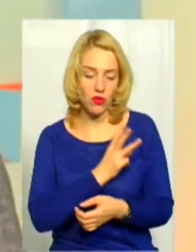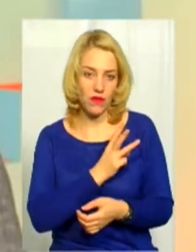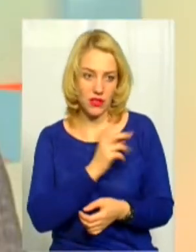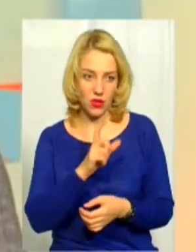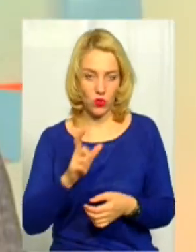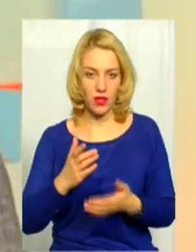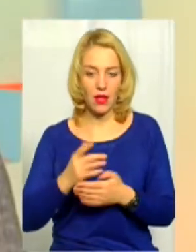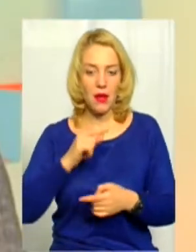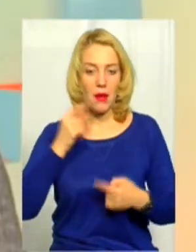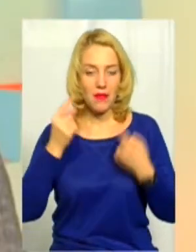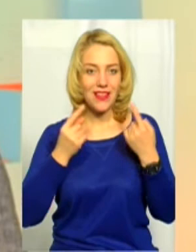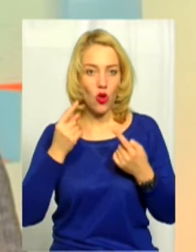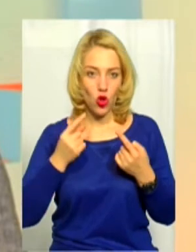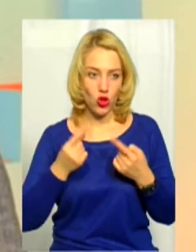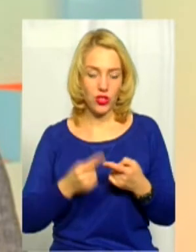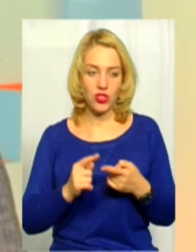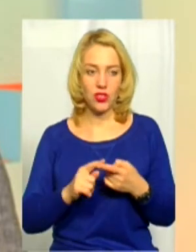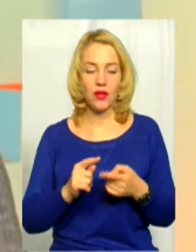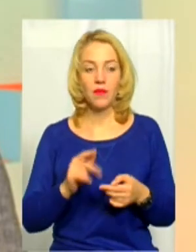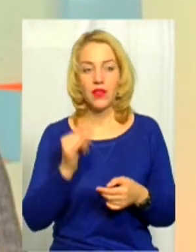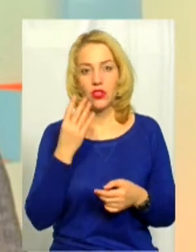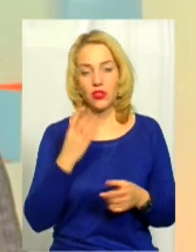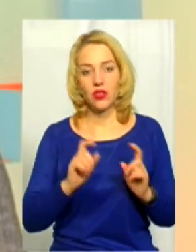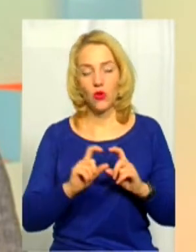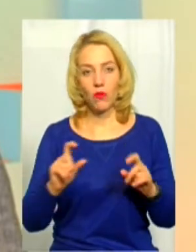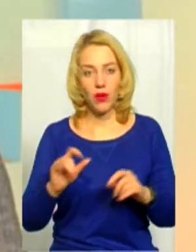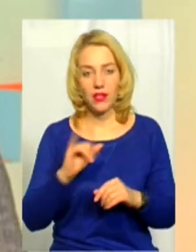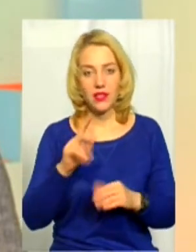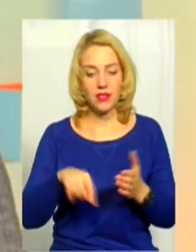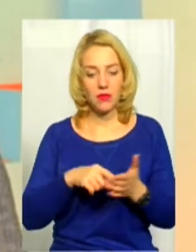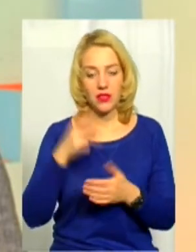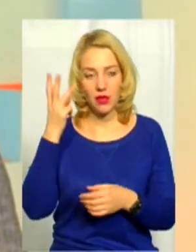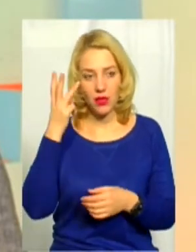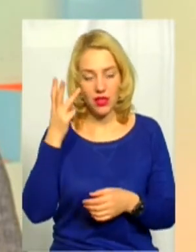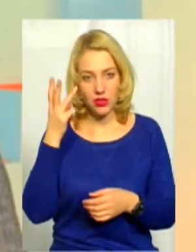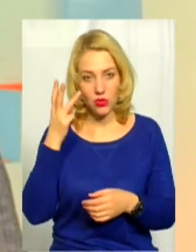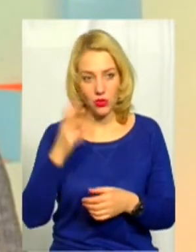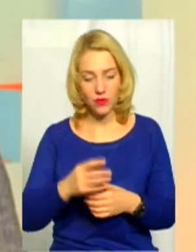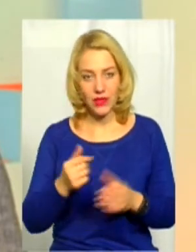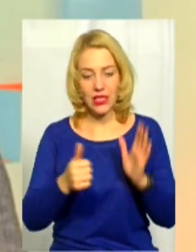психологічна мотивація, відсутність вигорання. 4 компанії з Хмельницького із